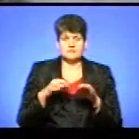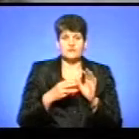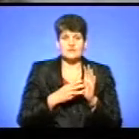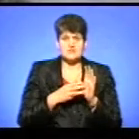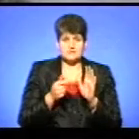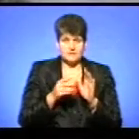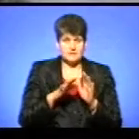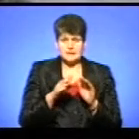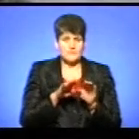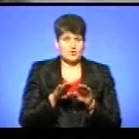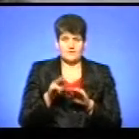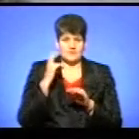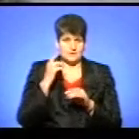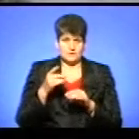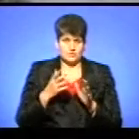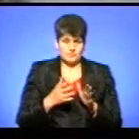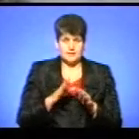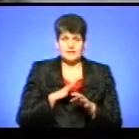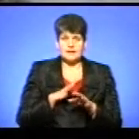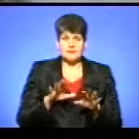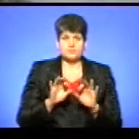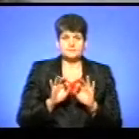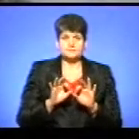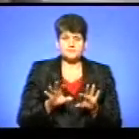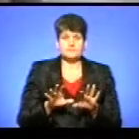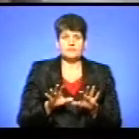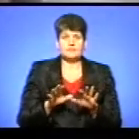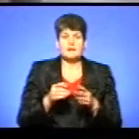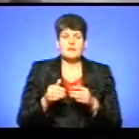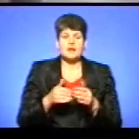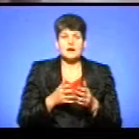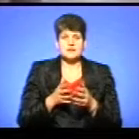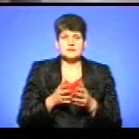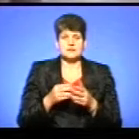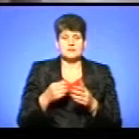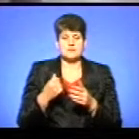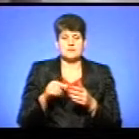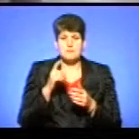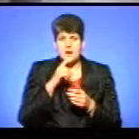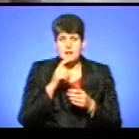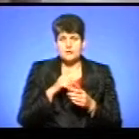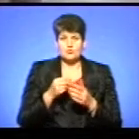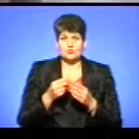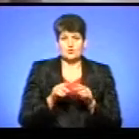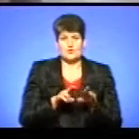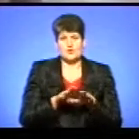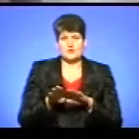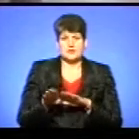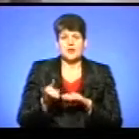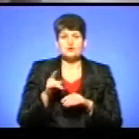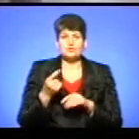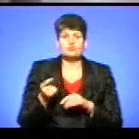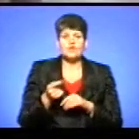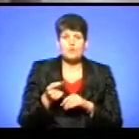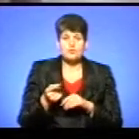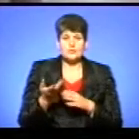ми не порівнюємо Київ з Тернополем. Не був оприлюднений механізм цього утворення. Паливо коштує запчастини по Україні більш-менш однаково, але чому в Тернополі,